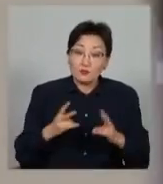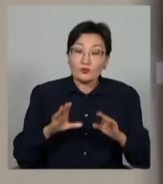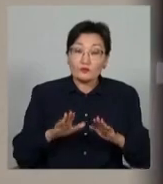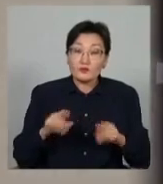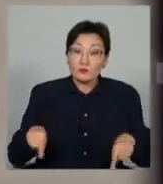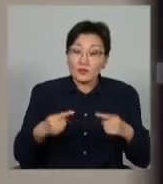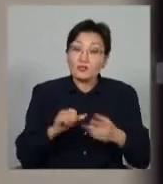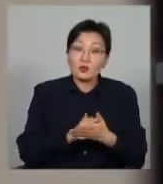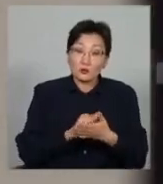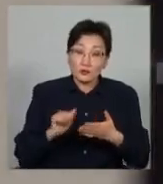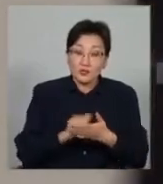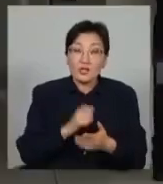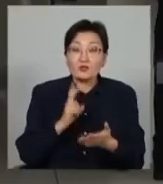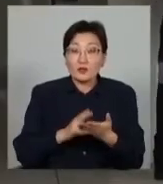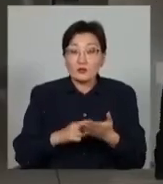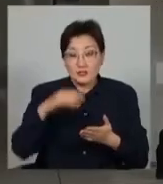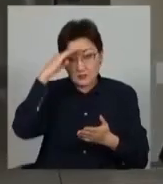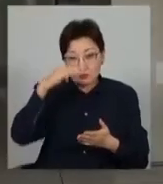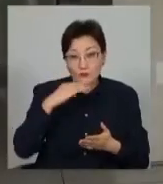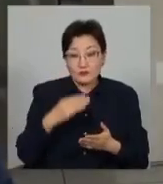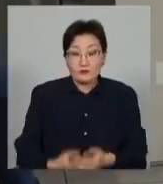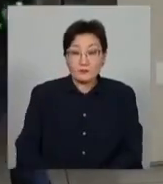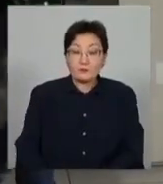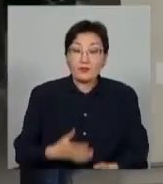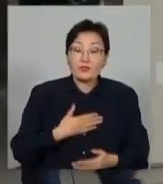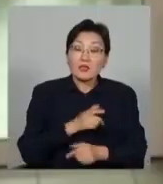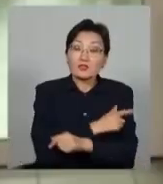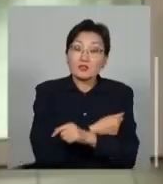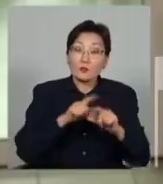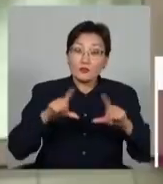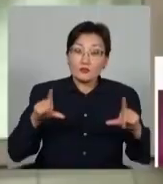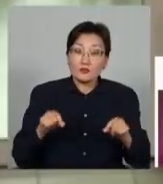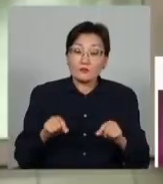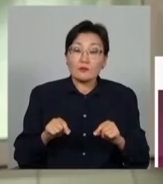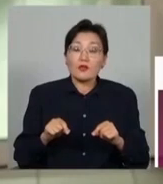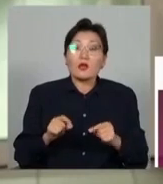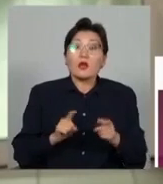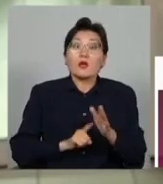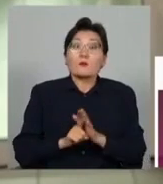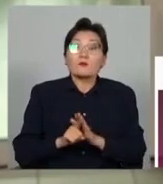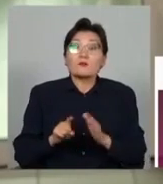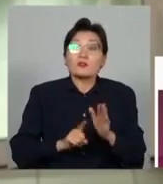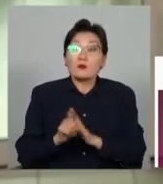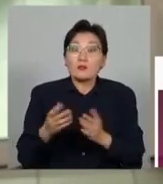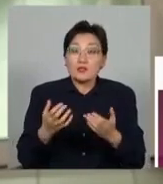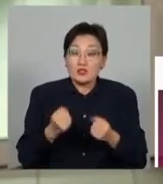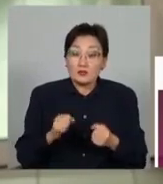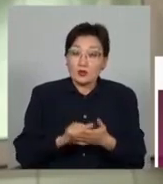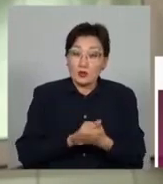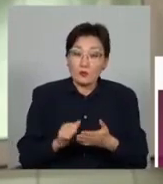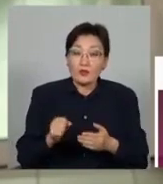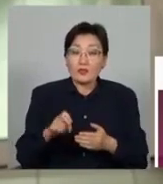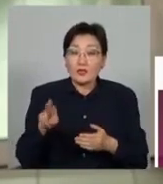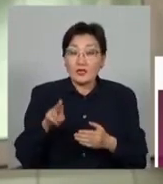лишь восстановить документы и доказать отцовство. Наша больница будет отталкиваться от документа первоначального, которую мы получили, это